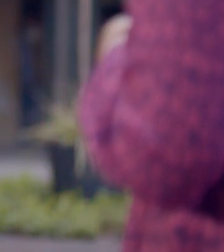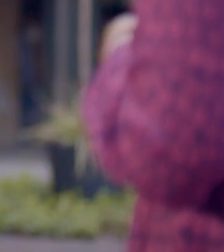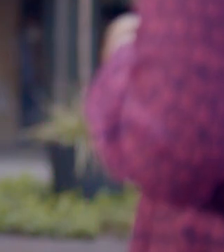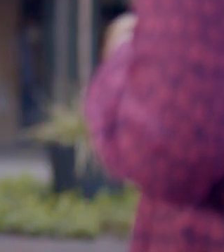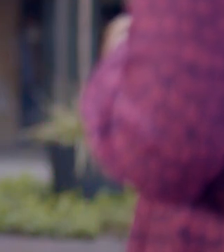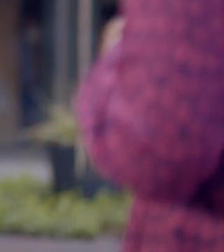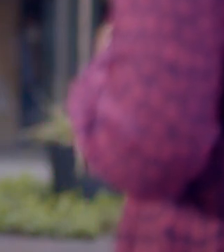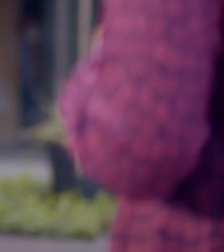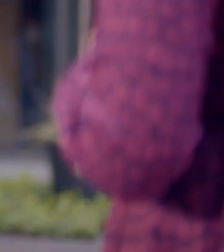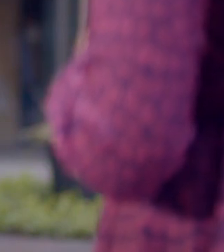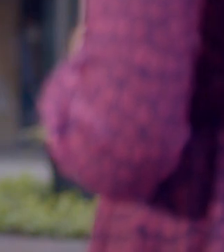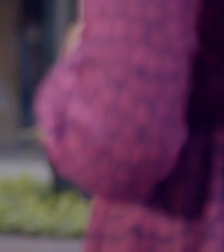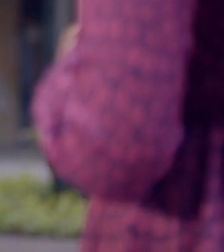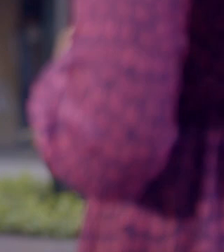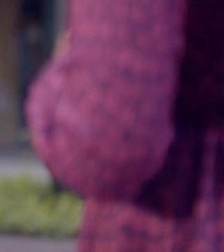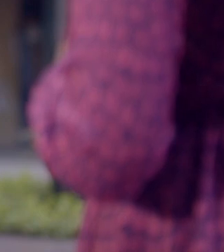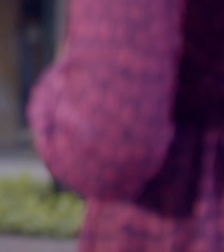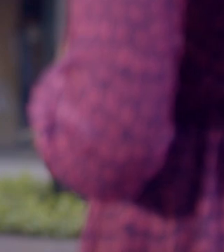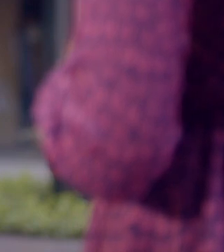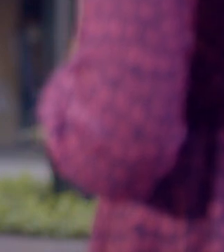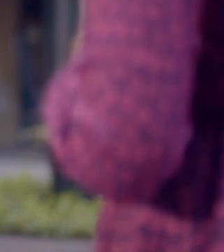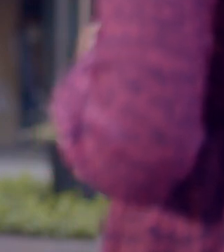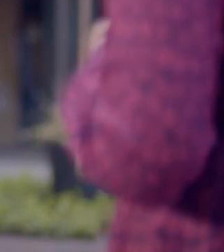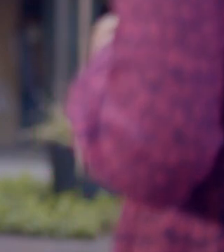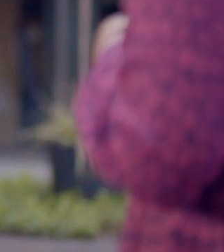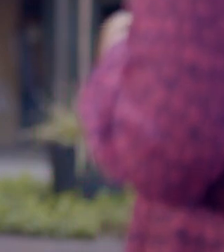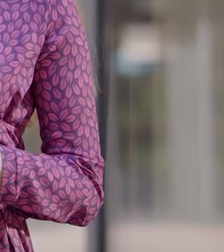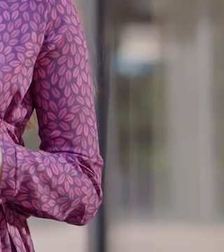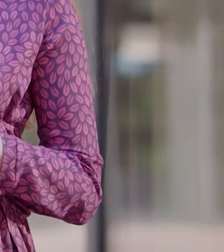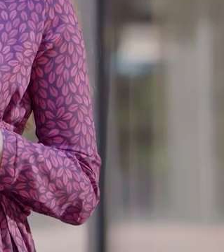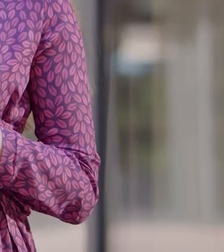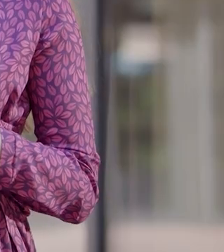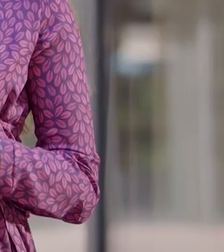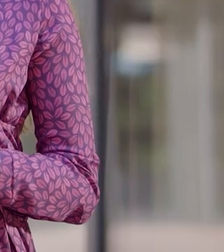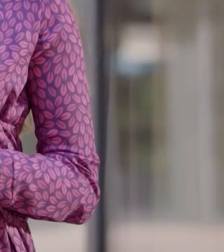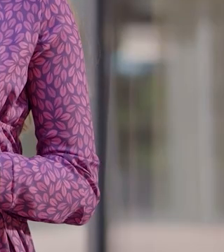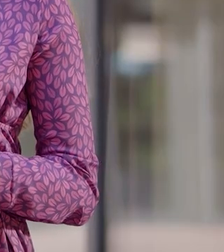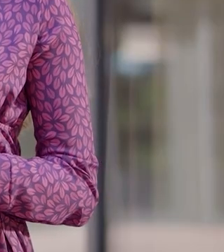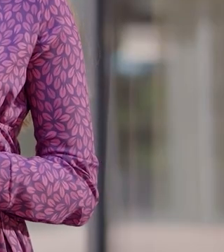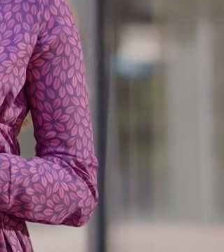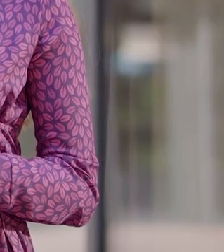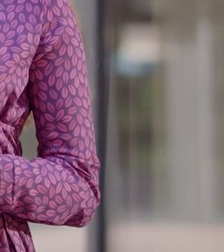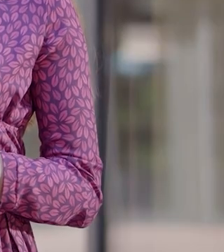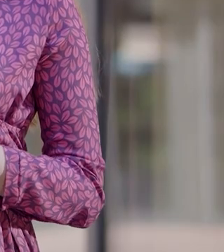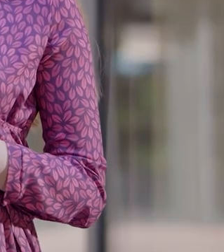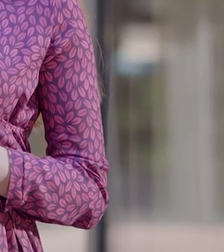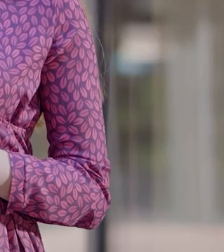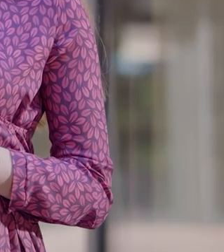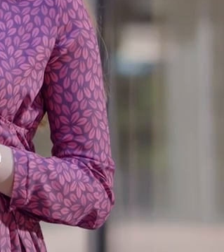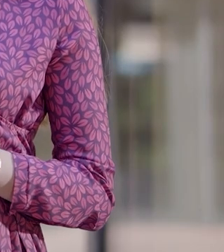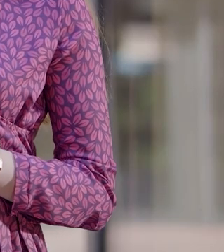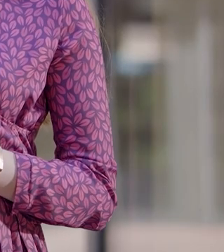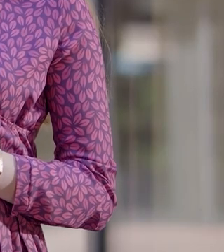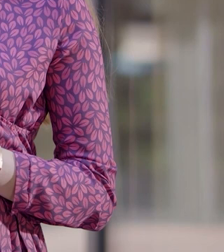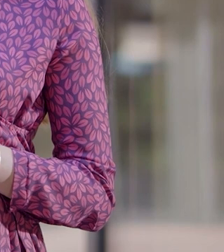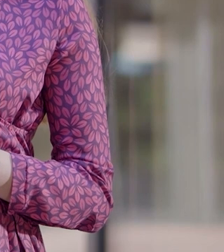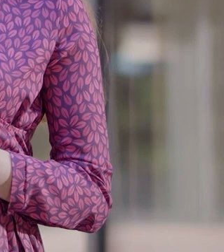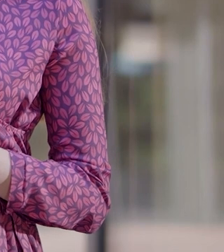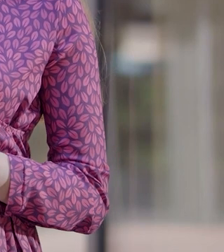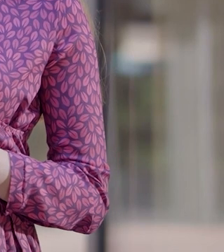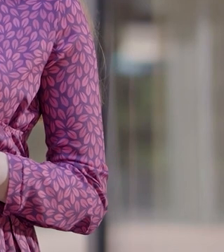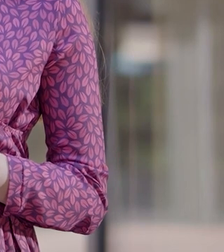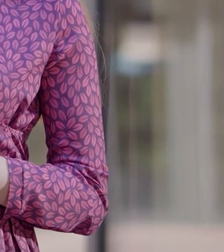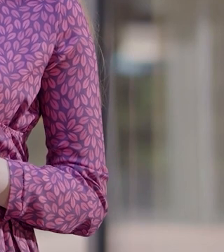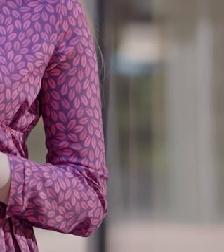pracy bądź stażu, poza doradztwem lub konsultacjami z doradcą? Jeśli aktywnie poszukujemy pracy, tutaj pierwszym dobrym adresem, pod